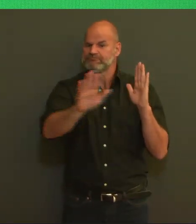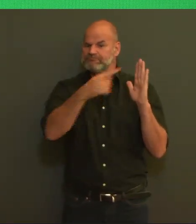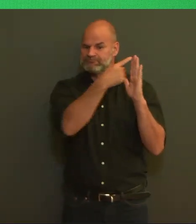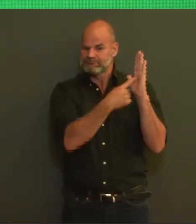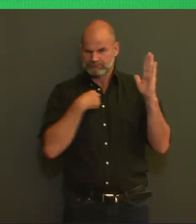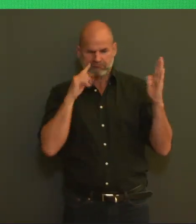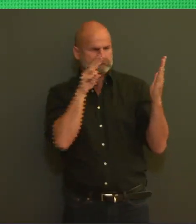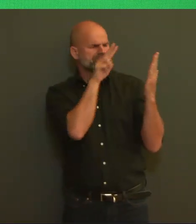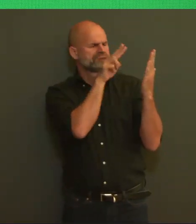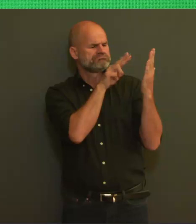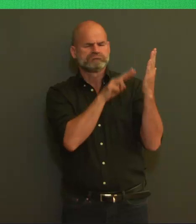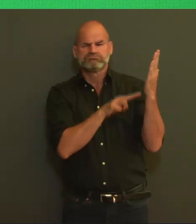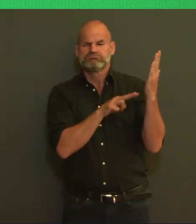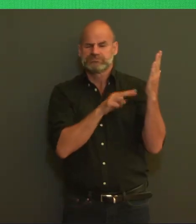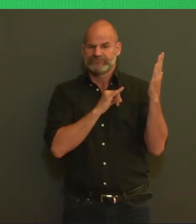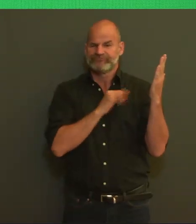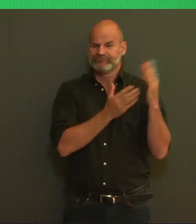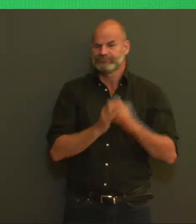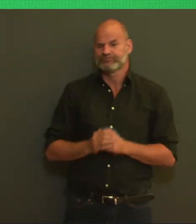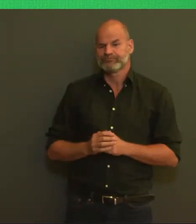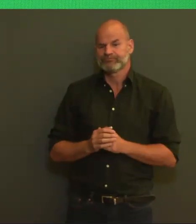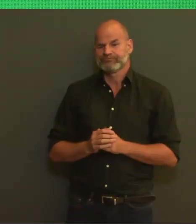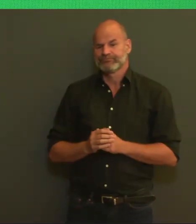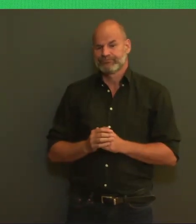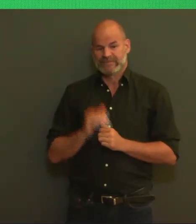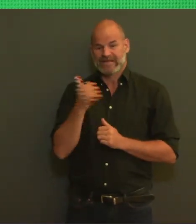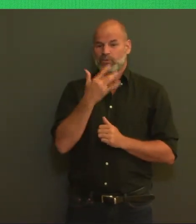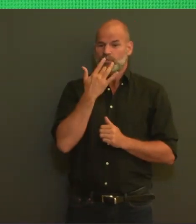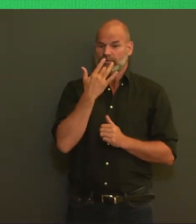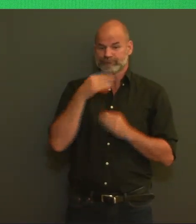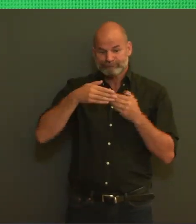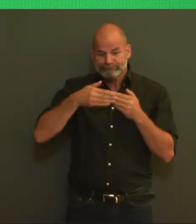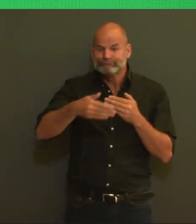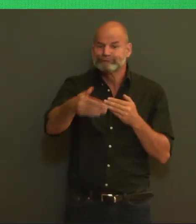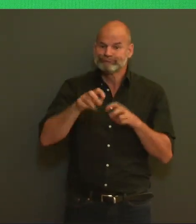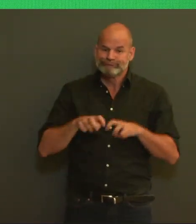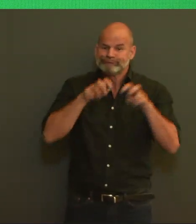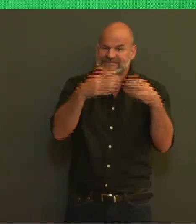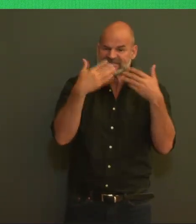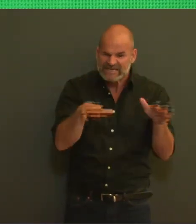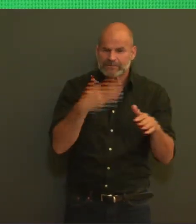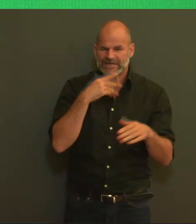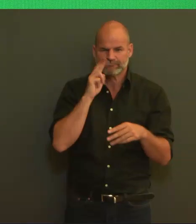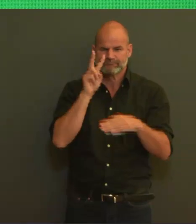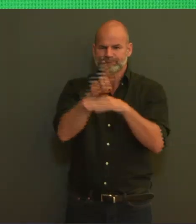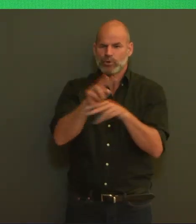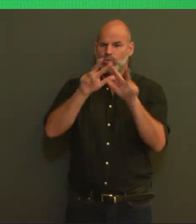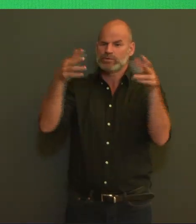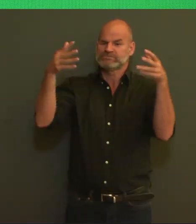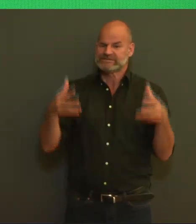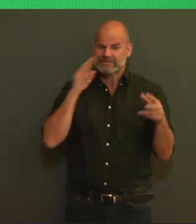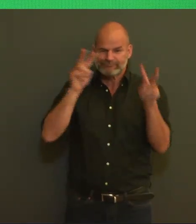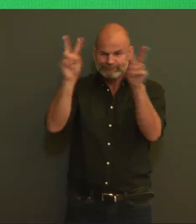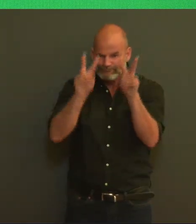iedereen aan die plannen heeft om de komende weken naar de zee te gaan, om deze website te raadplegen en zeker de barometer,